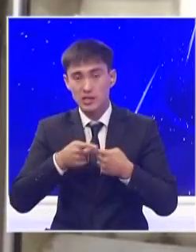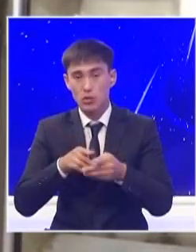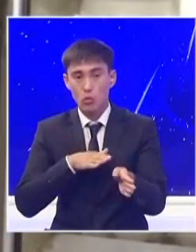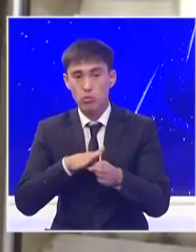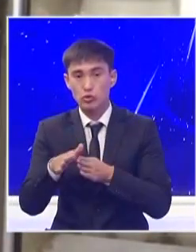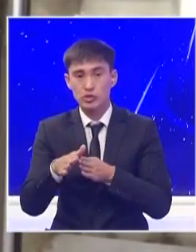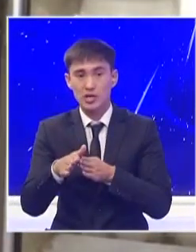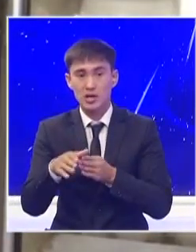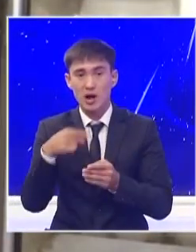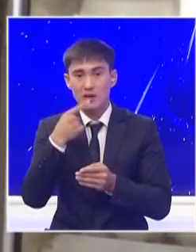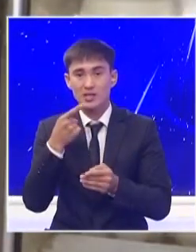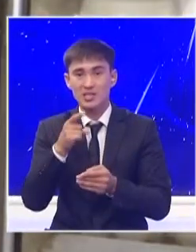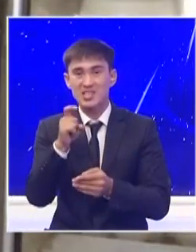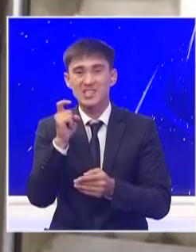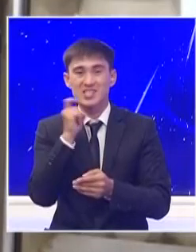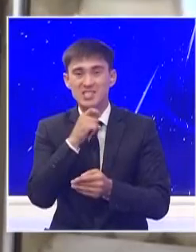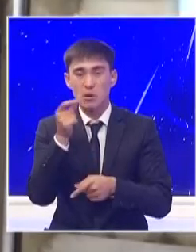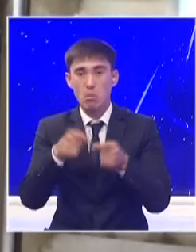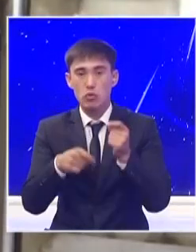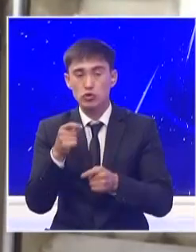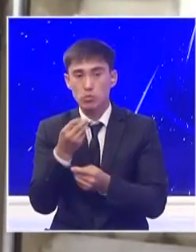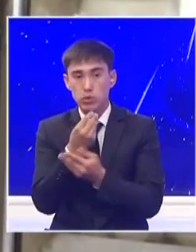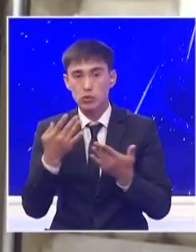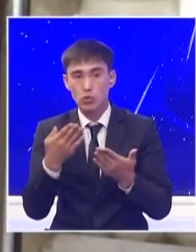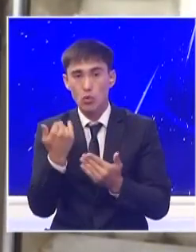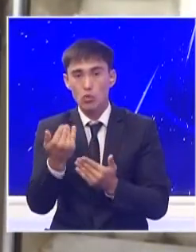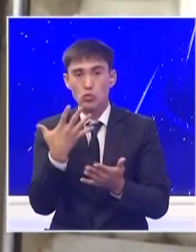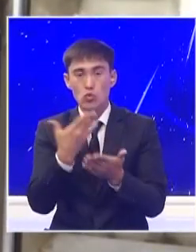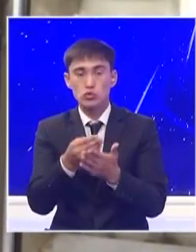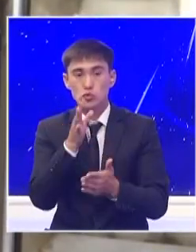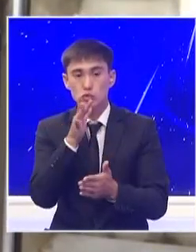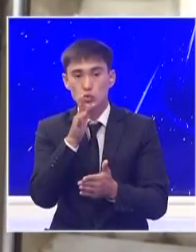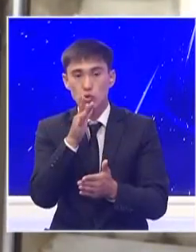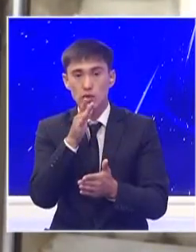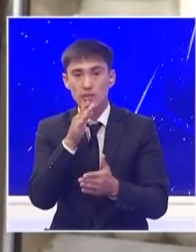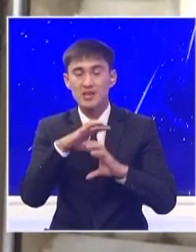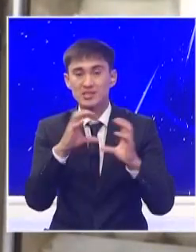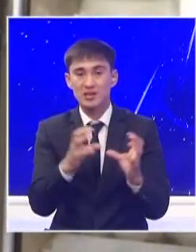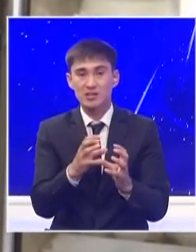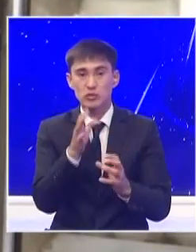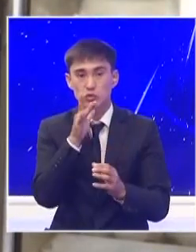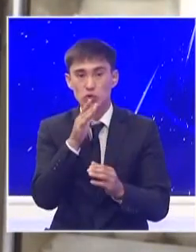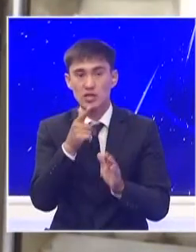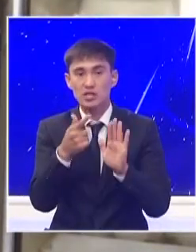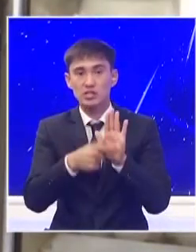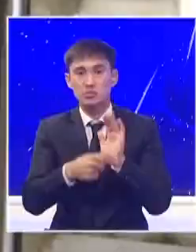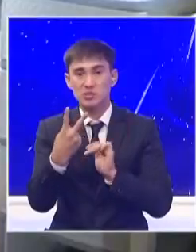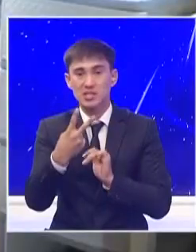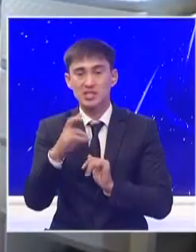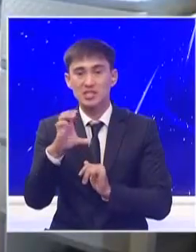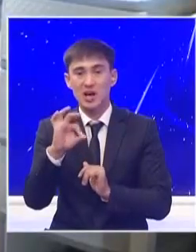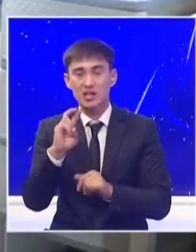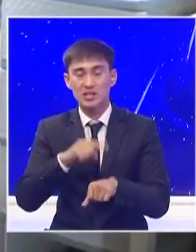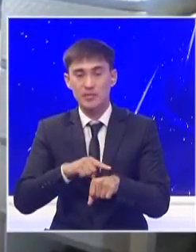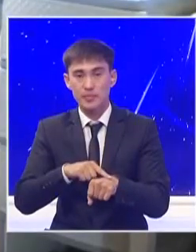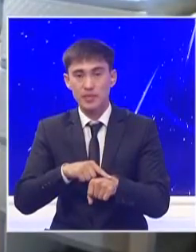бойынша айтады ғой, кисломолочный продукт, ол несі өзін срогы, сақталатын срогы 72 сағат.